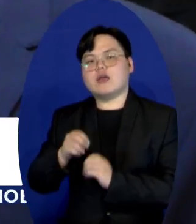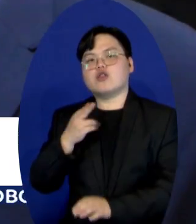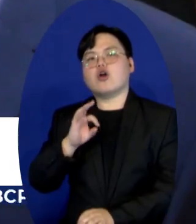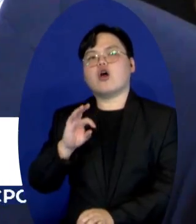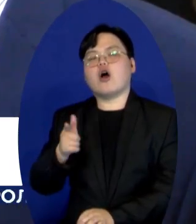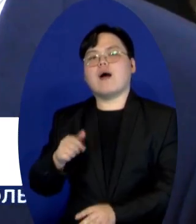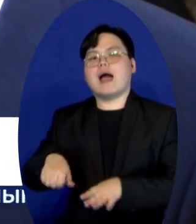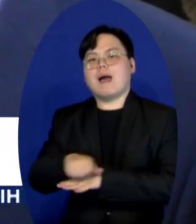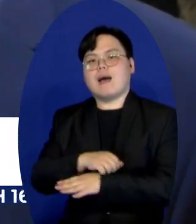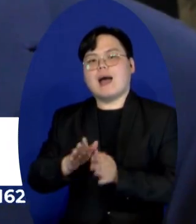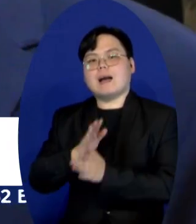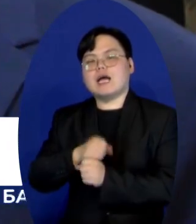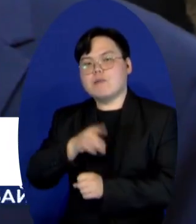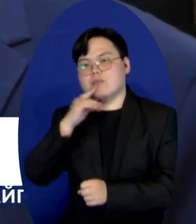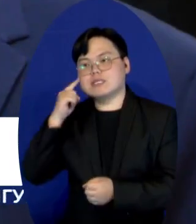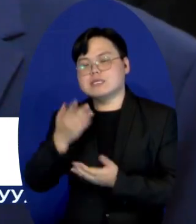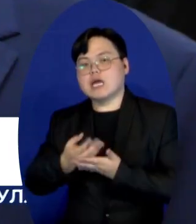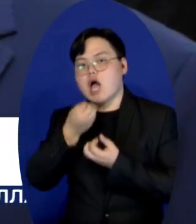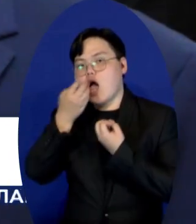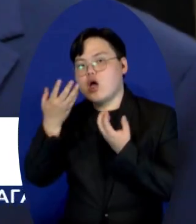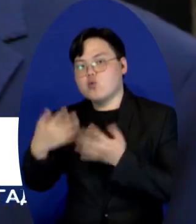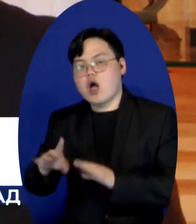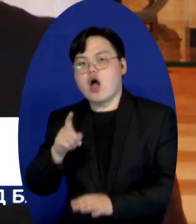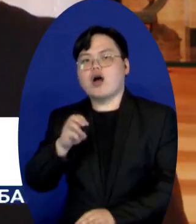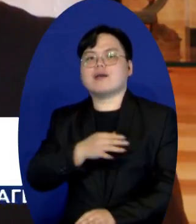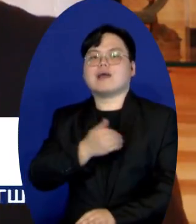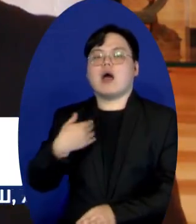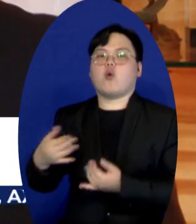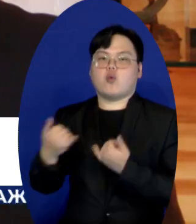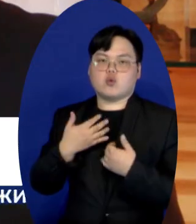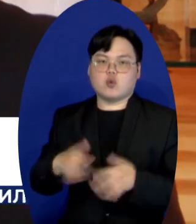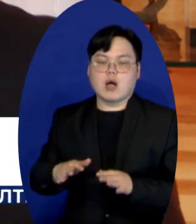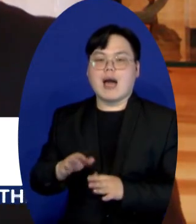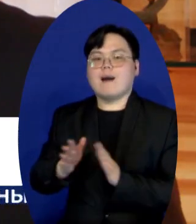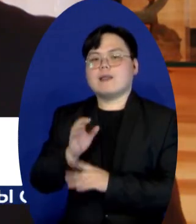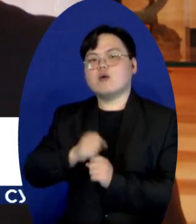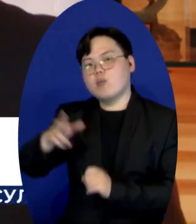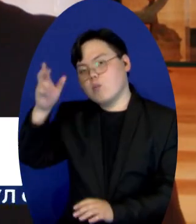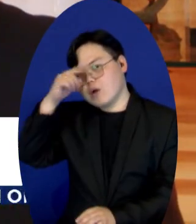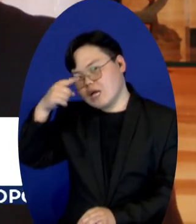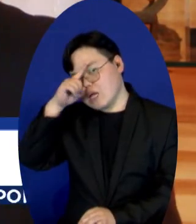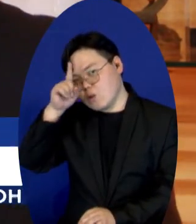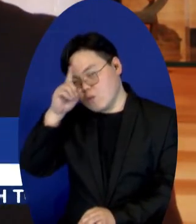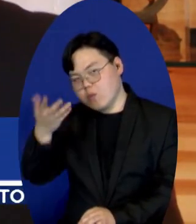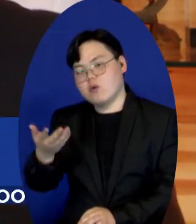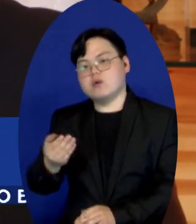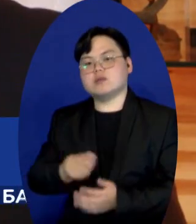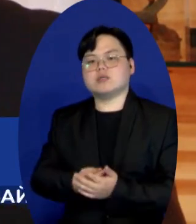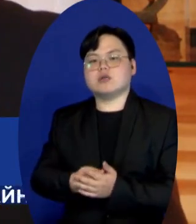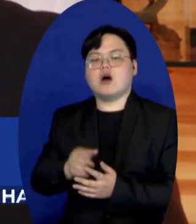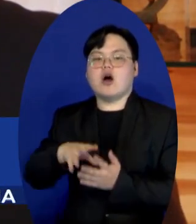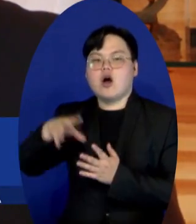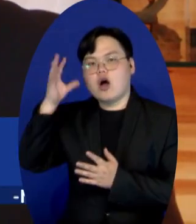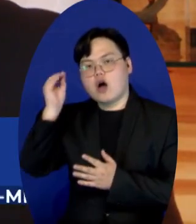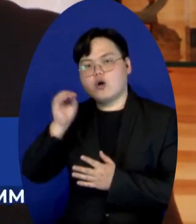хамтын ажиллагаатай болох юм саналтай саналаа уламжлаад хотын дарагыг өрсөн. Хамтын ажиллагааны хүрээнд боловсруулалт, эрүүл мэндийн салбар ялангуяа одоо